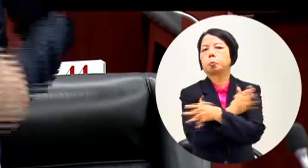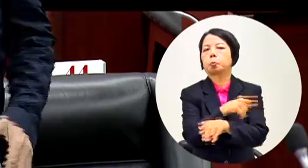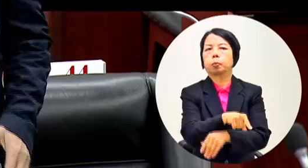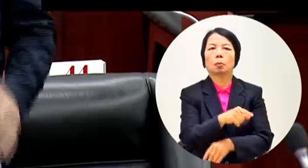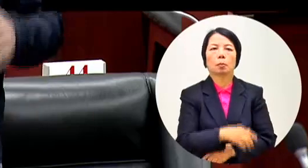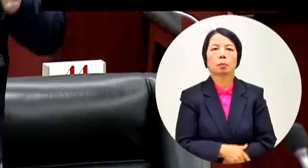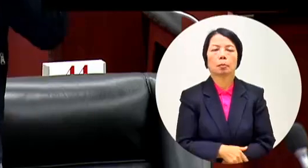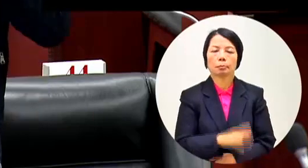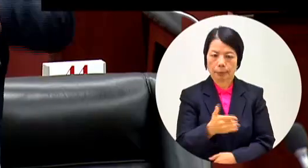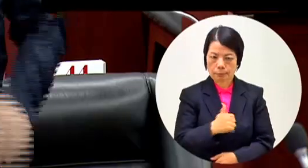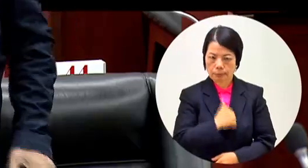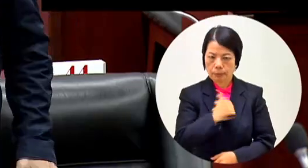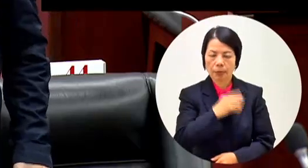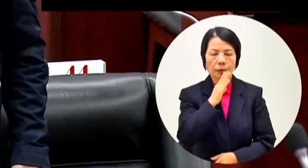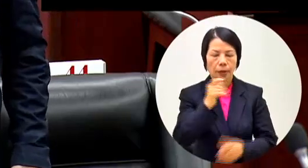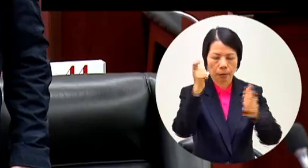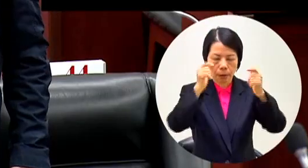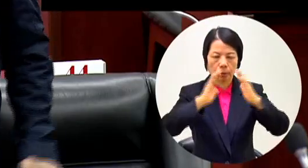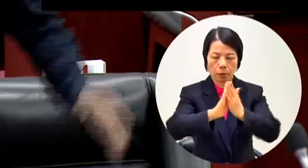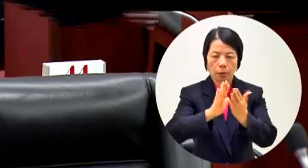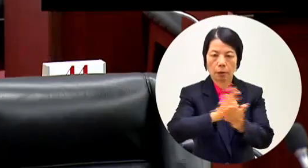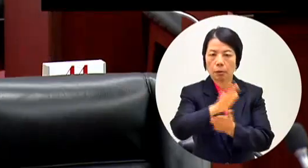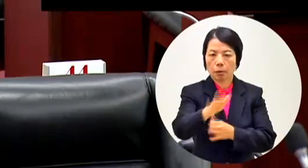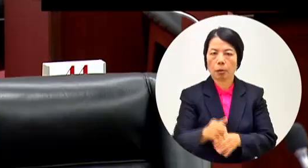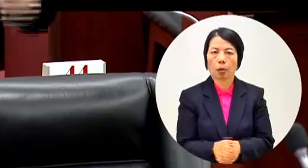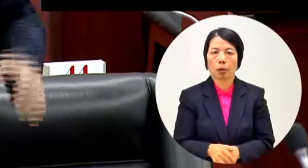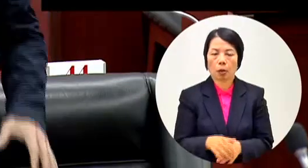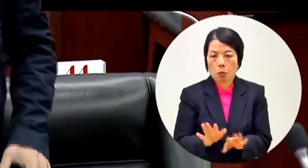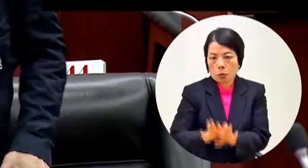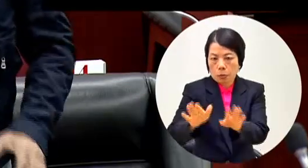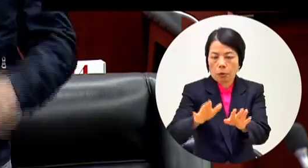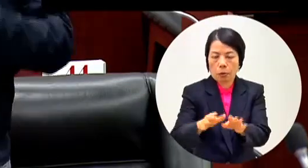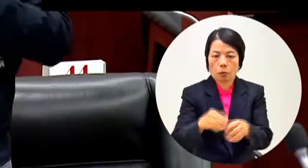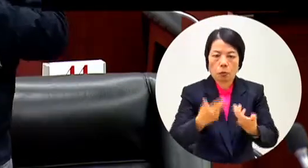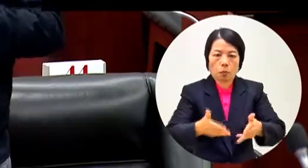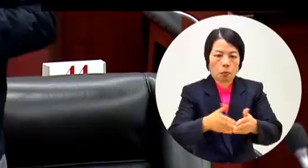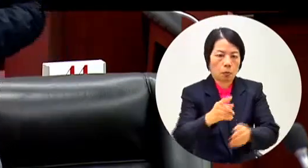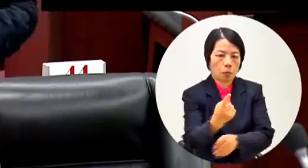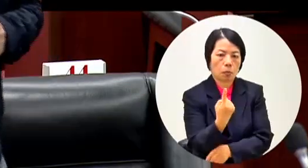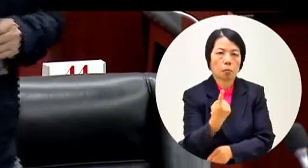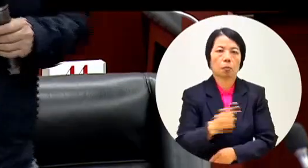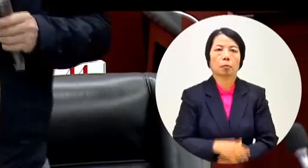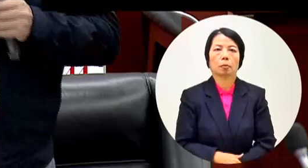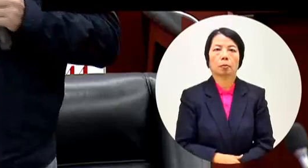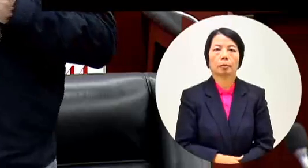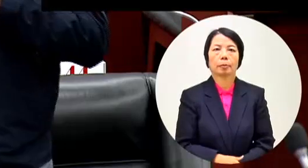发展很重要的一个指标。可不可以发接下来？